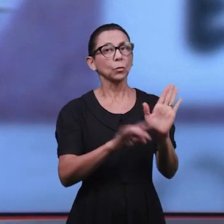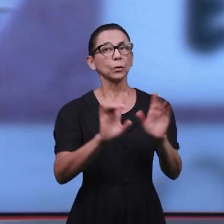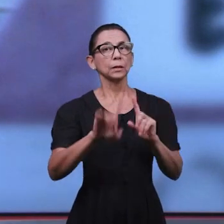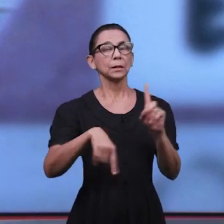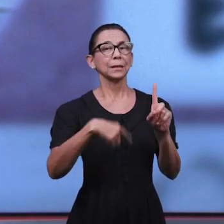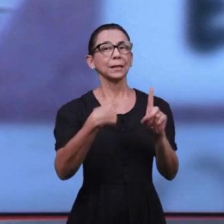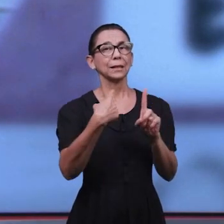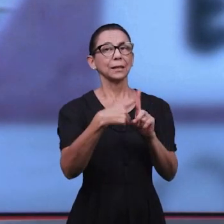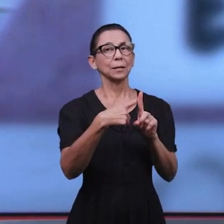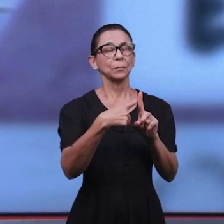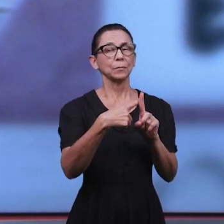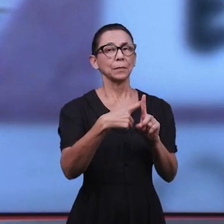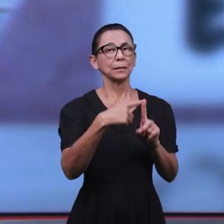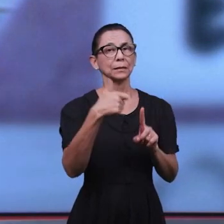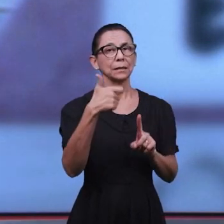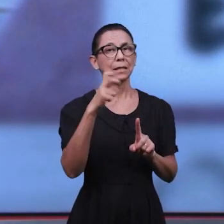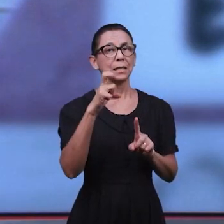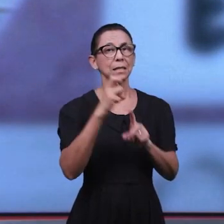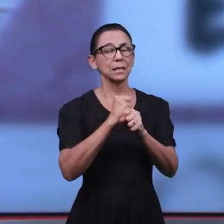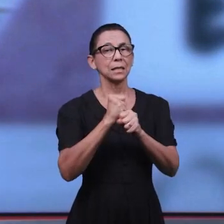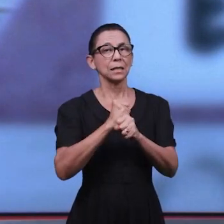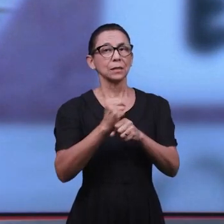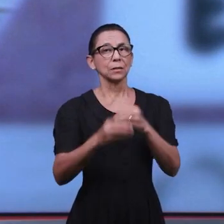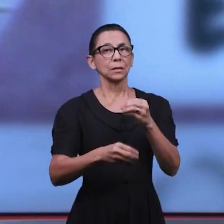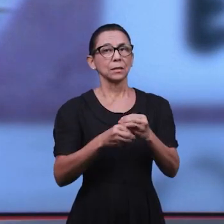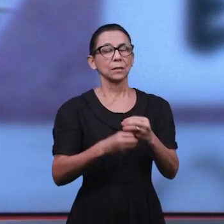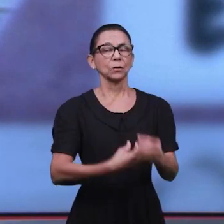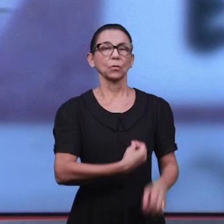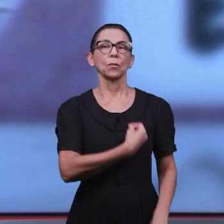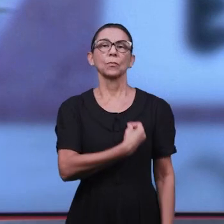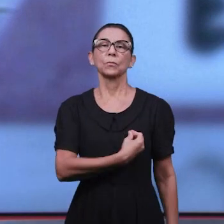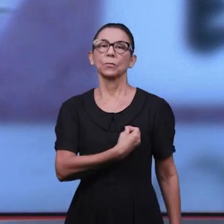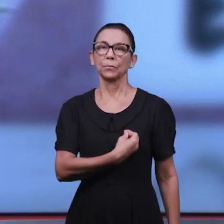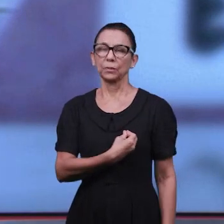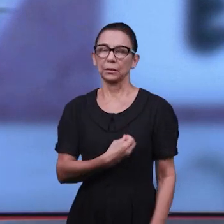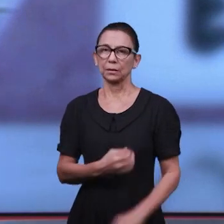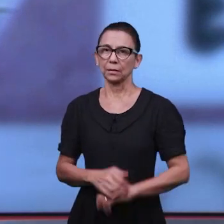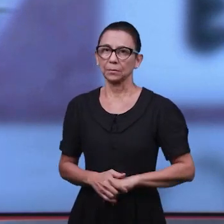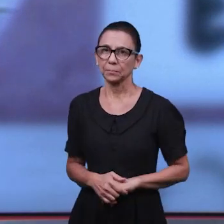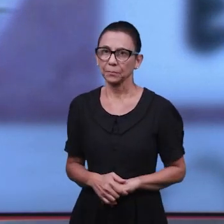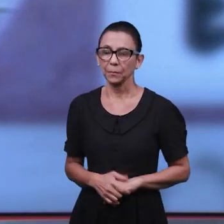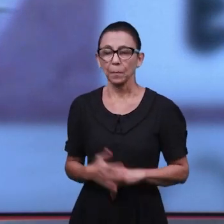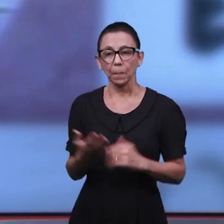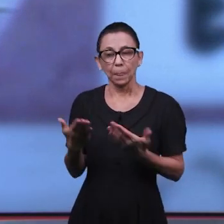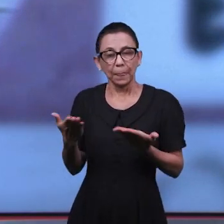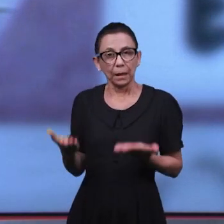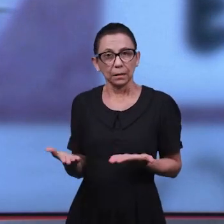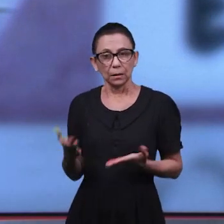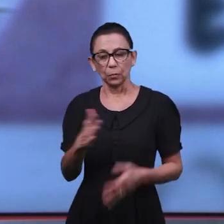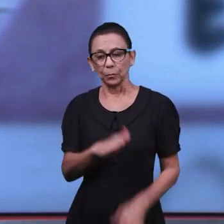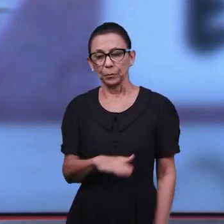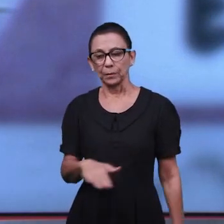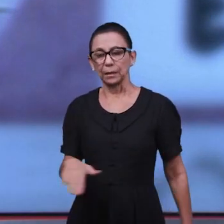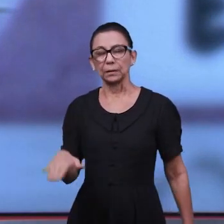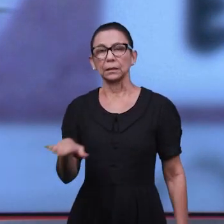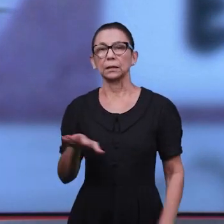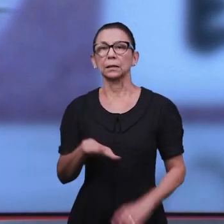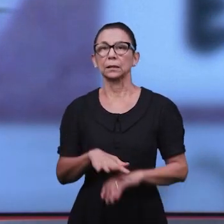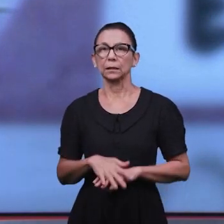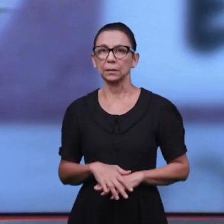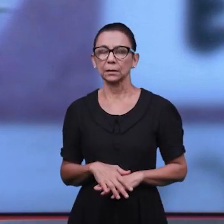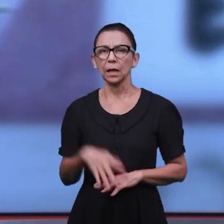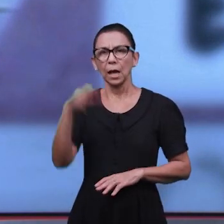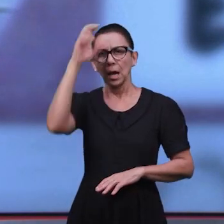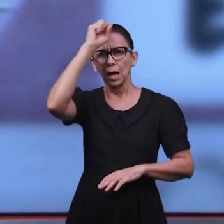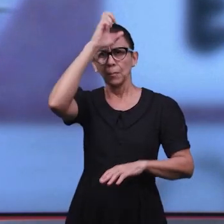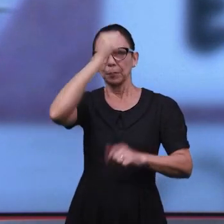et a rajouté 15 ans de vie. Ainsi comme les enfants ont besoin d'apprendre sur le monde naturel, physique, elles